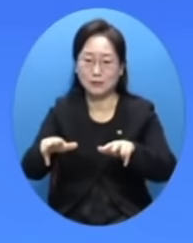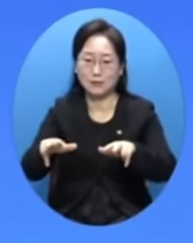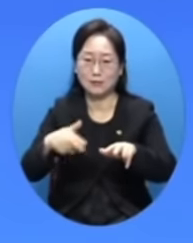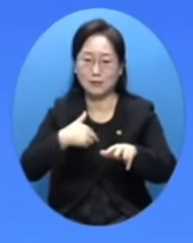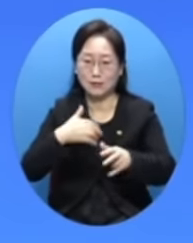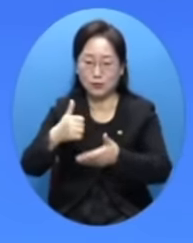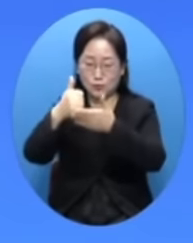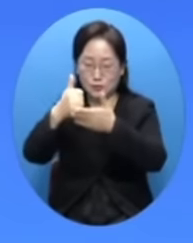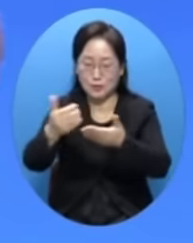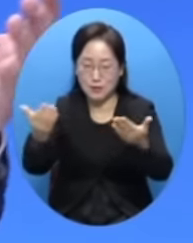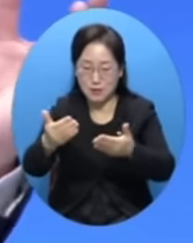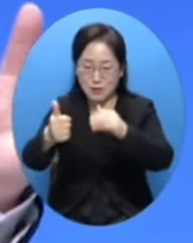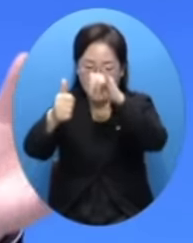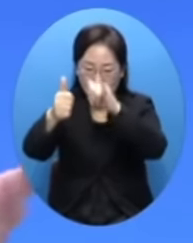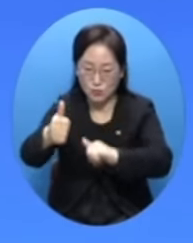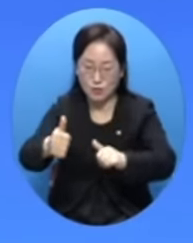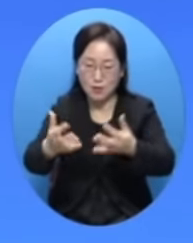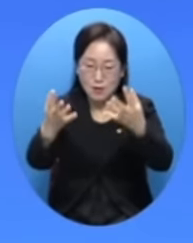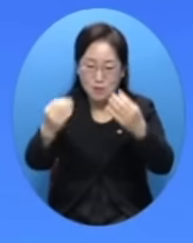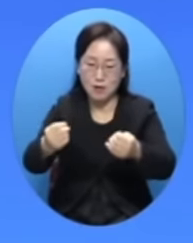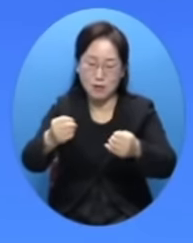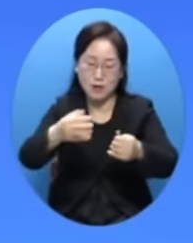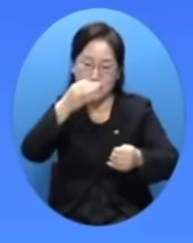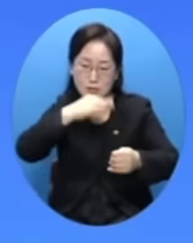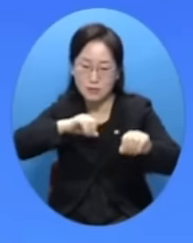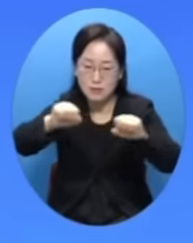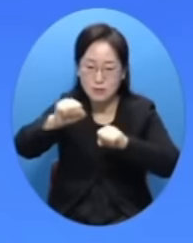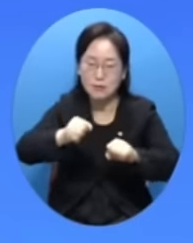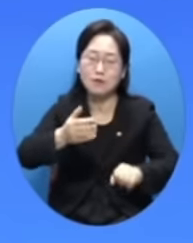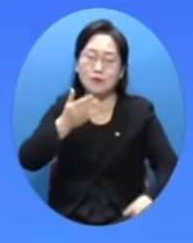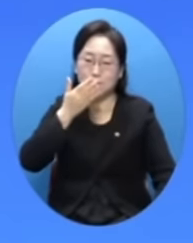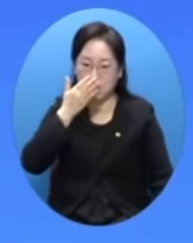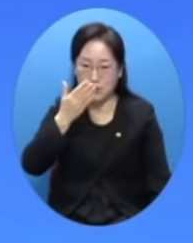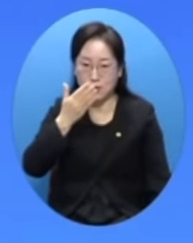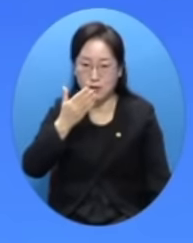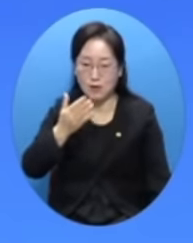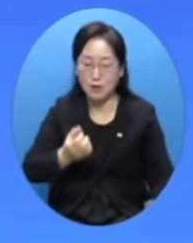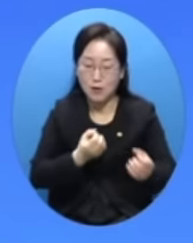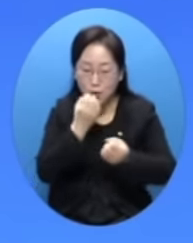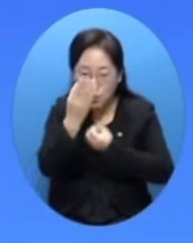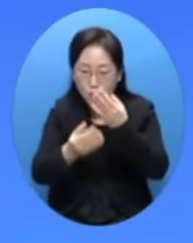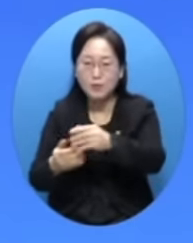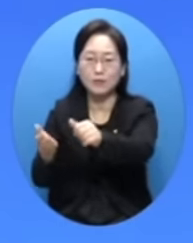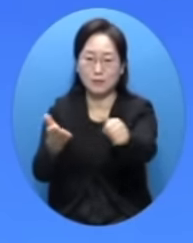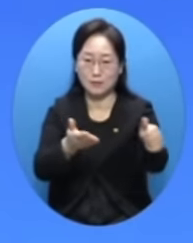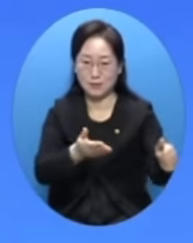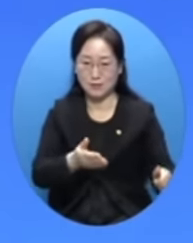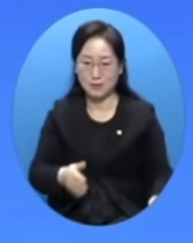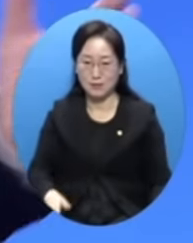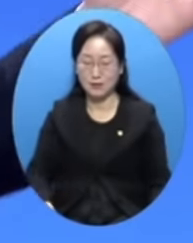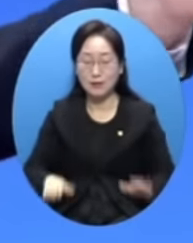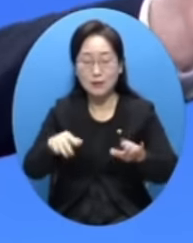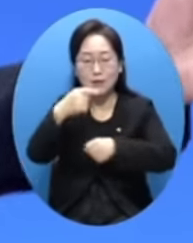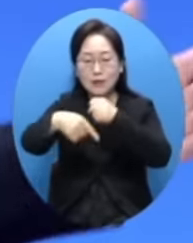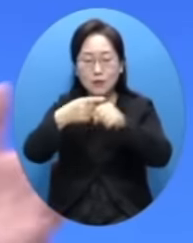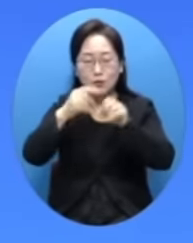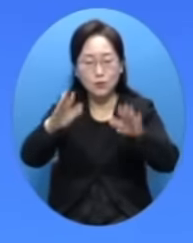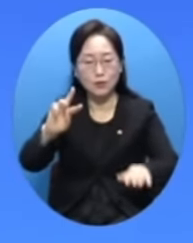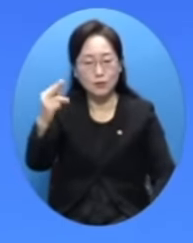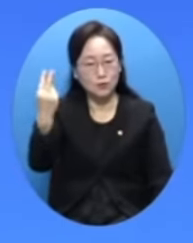주님을 할 수 있었고 많은 것을 남길 수 있었습니다 이렇게 고백을 해야 되는 것입니다 오늘 한해를